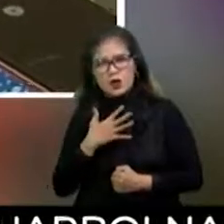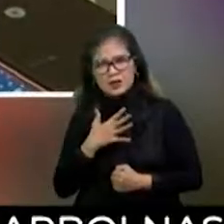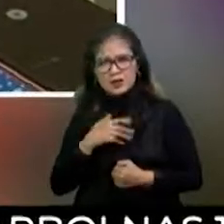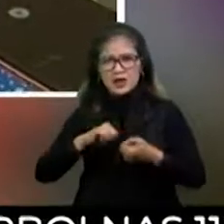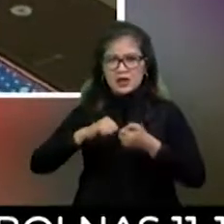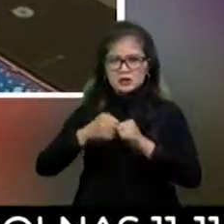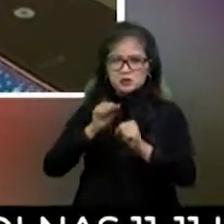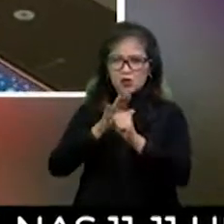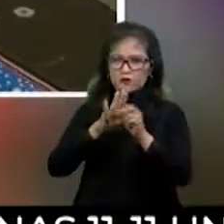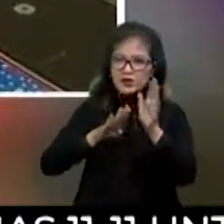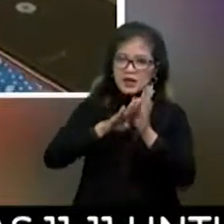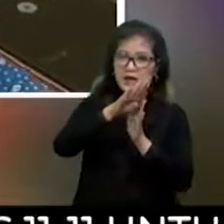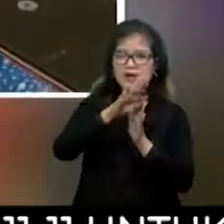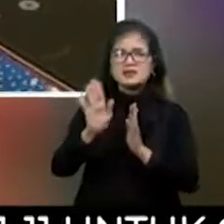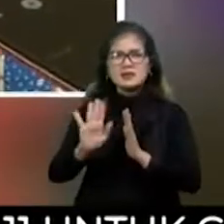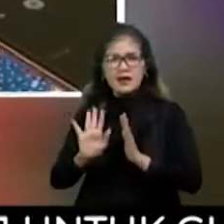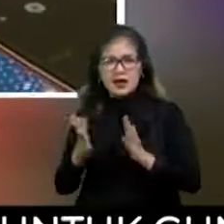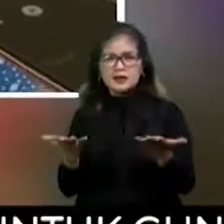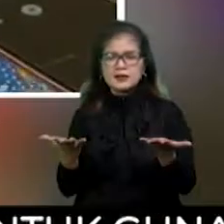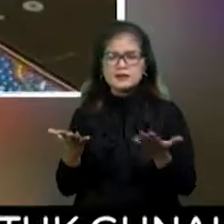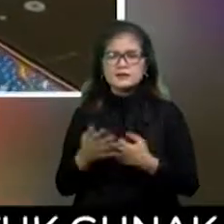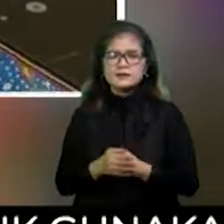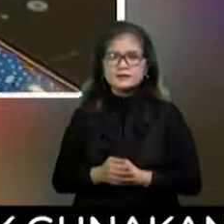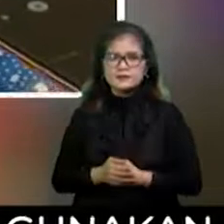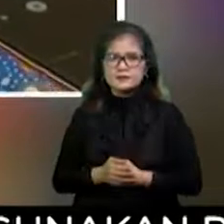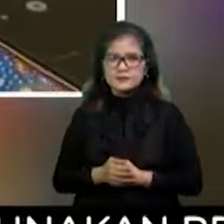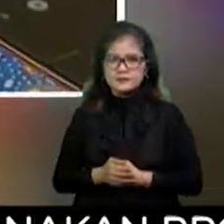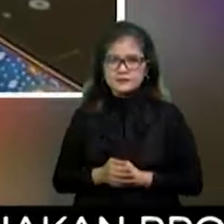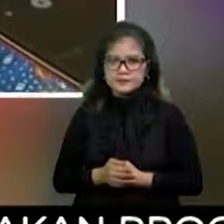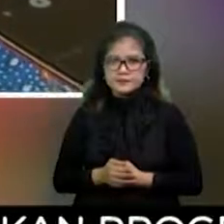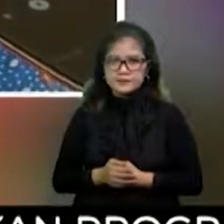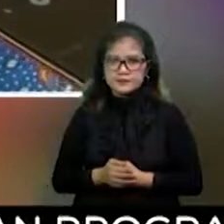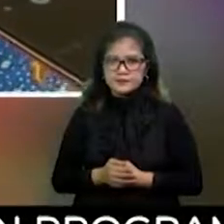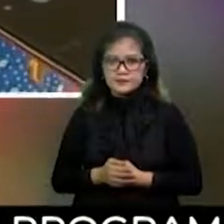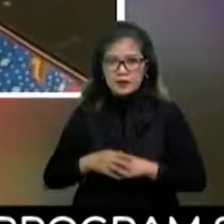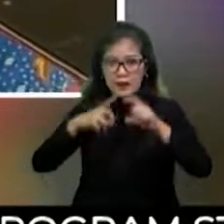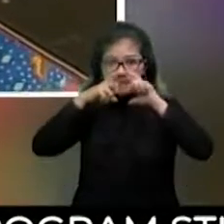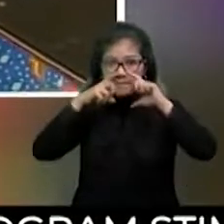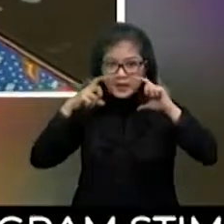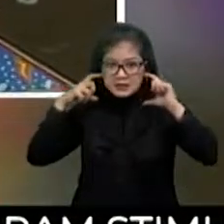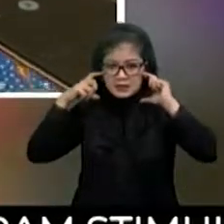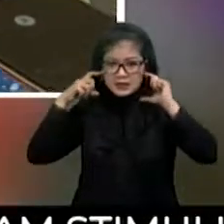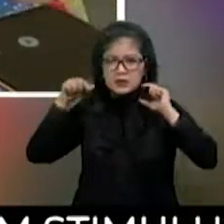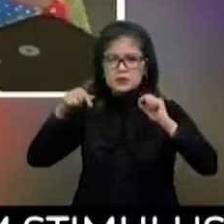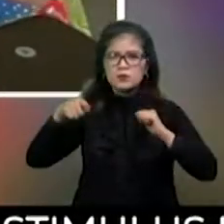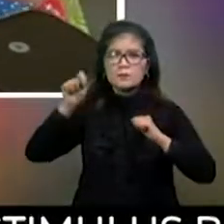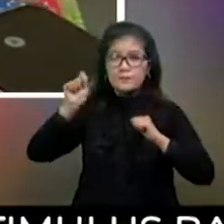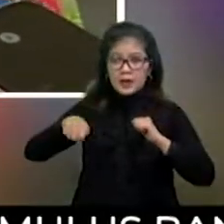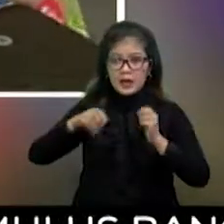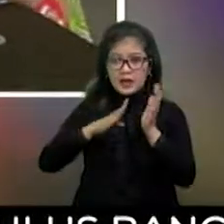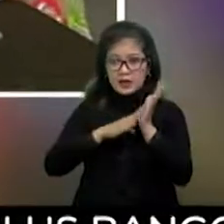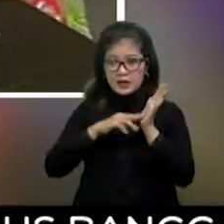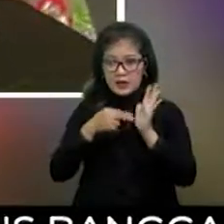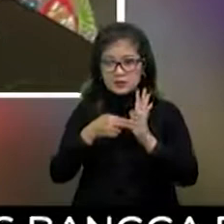tidak menyebabkan penyebaran COVID-19 ini. Karena dengan memakai masker, kita sama-sama menjaga satu sama